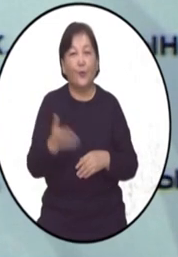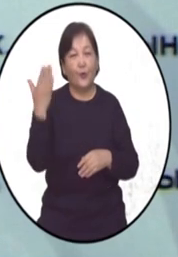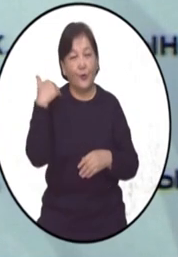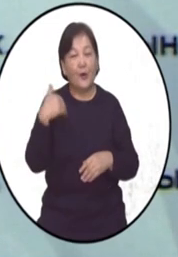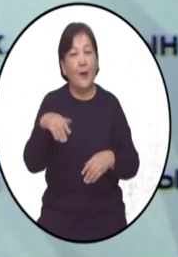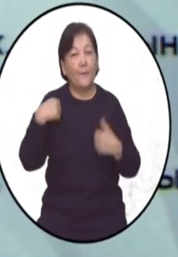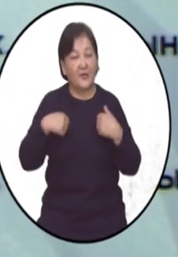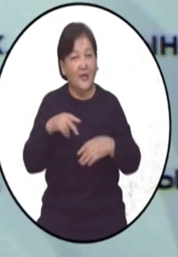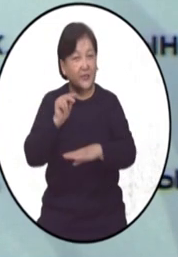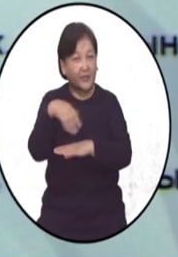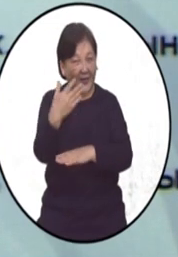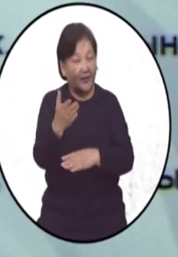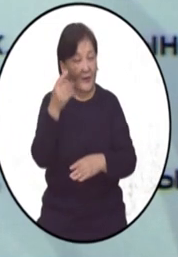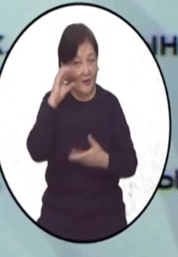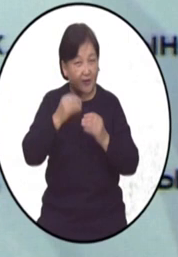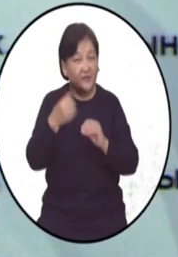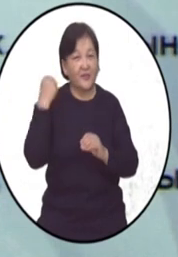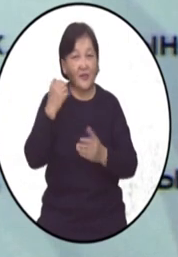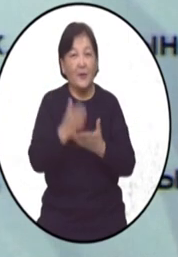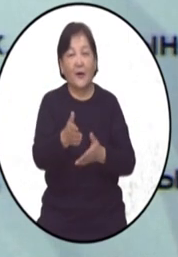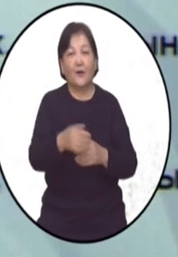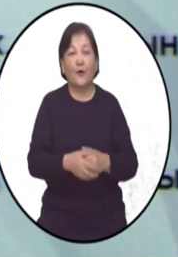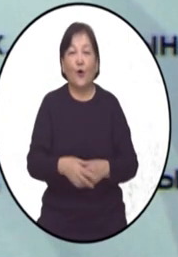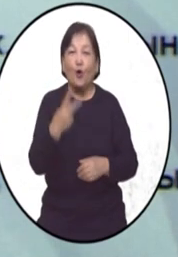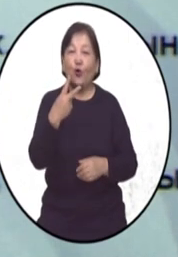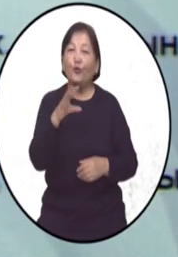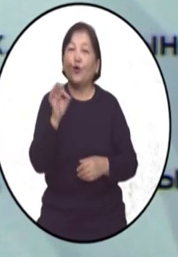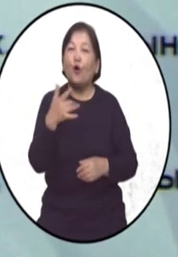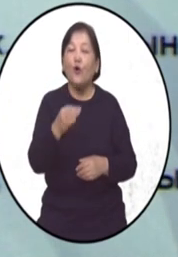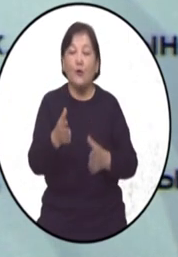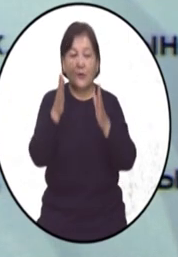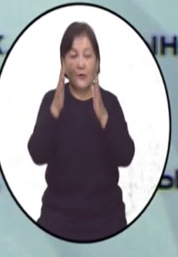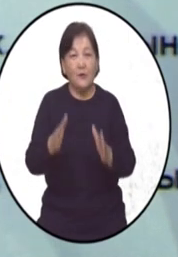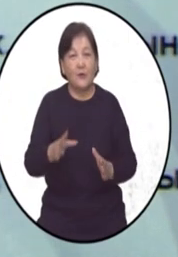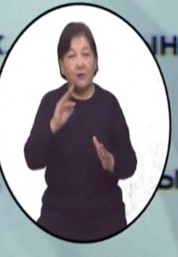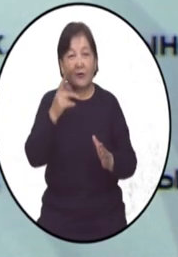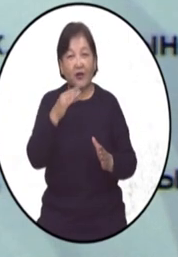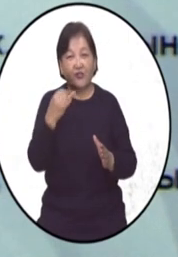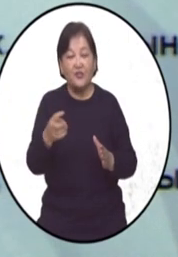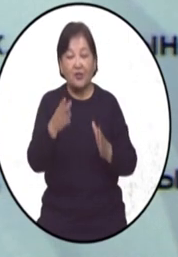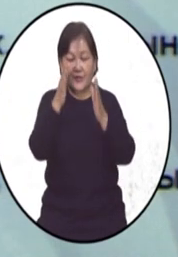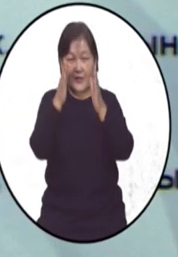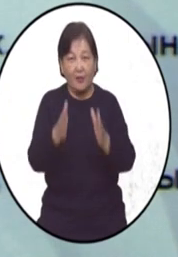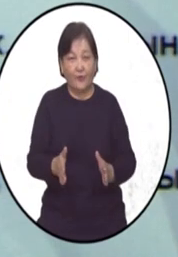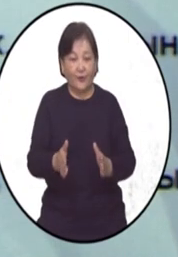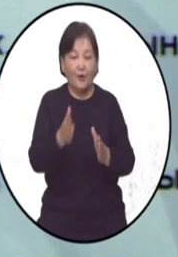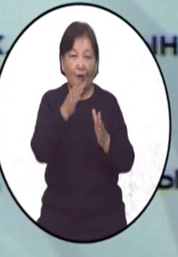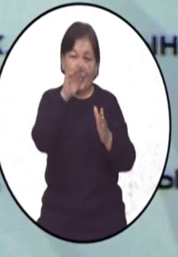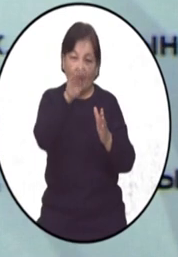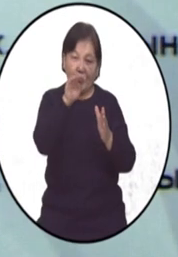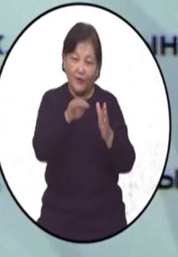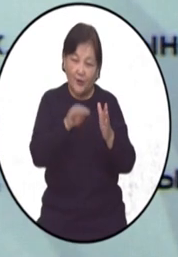багшаараа заалгаад хийцэн байгаа. За ингээд бол эхлээд бол хоёр тоогоо нэг жин цифрээсээ эхлэн босоо чиглэлд нь нэг нь нөгөөгийнхөө дор байрлаж